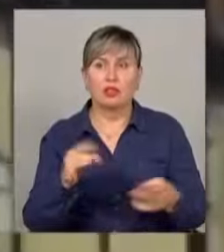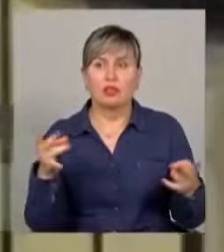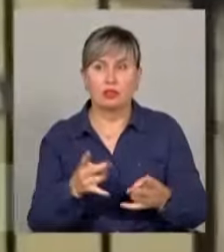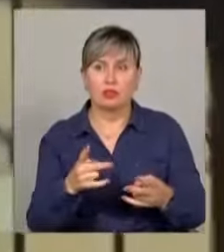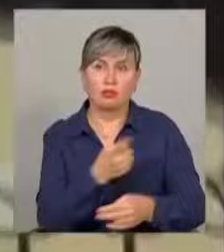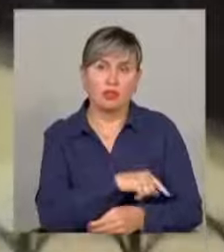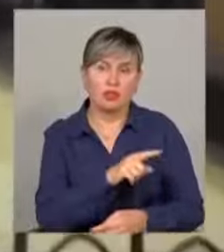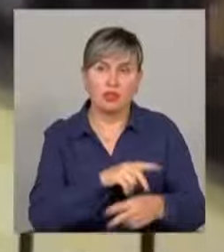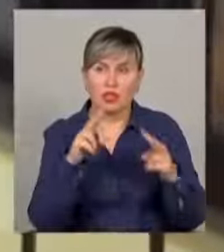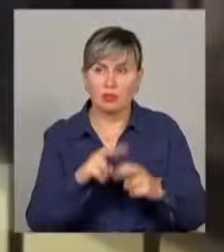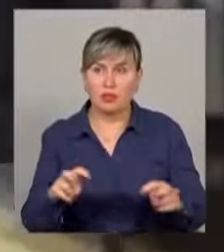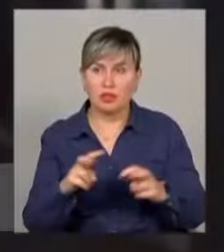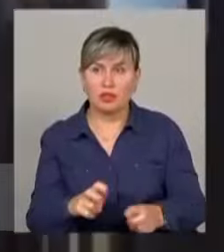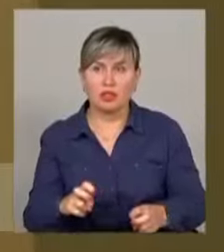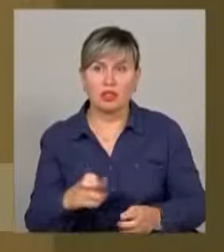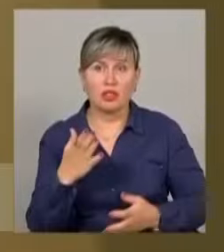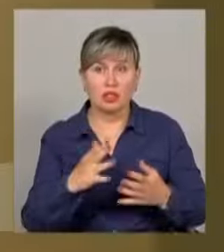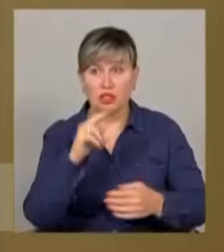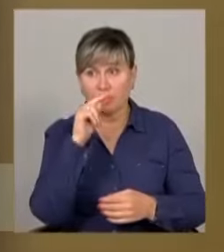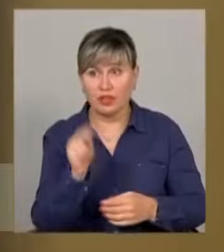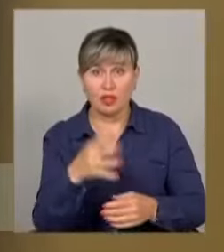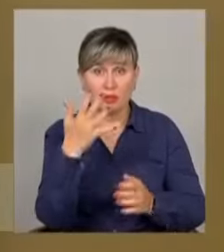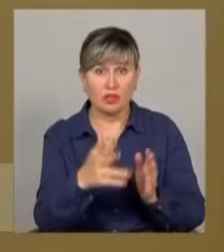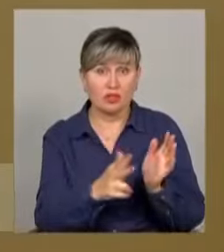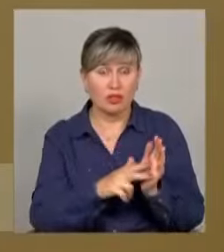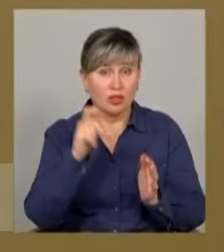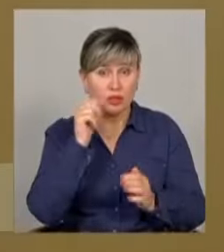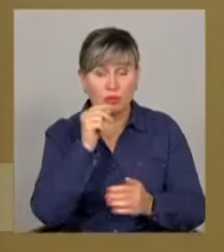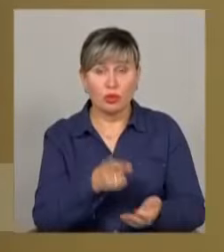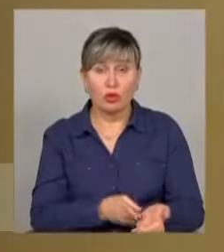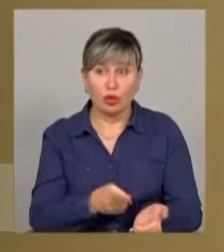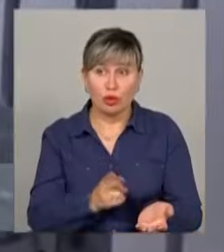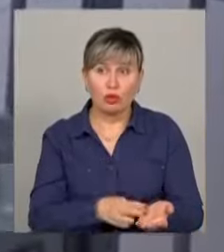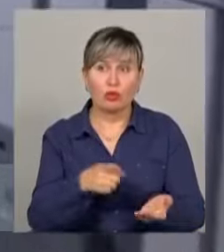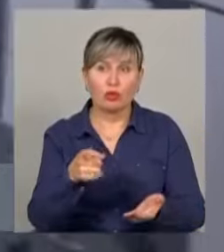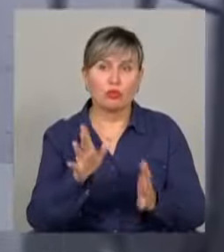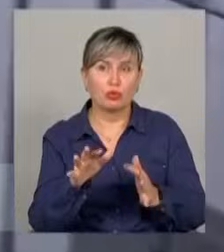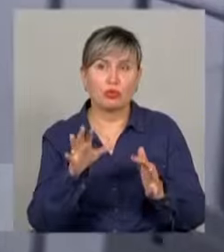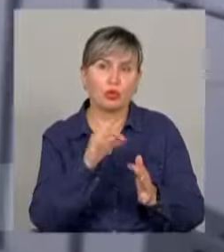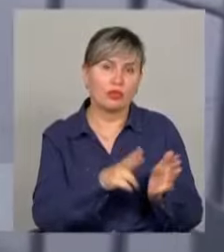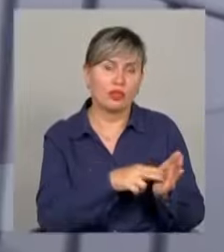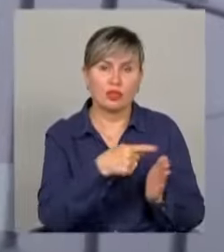необходимые медицинские экспертизы. Если вина 58-летнего мужчины будет доказана, ему может грозить